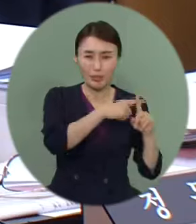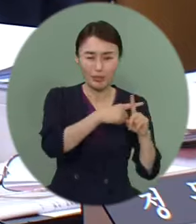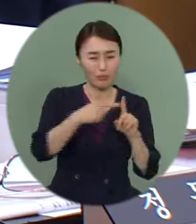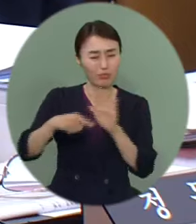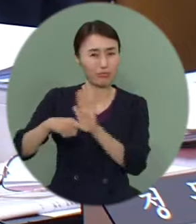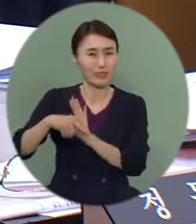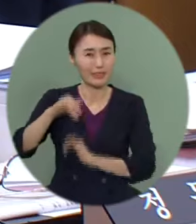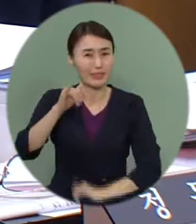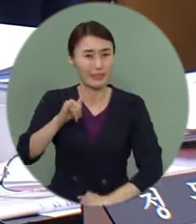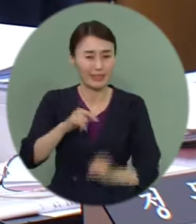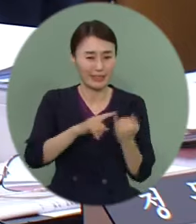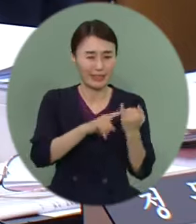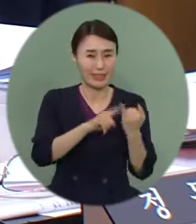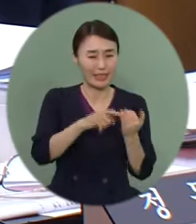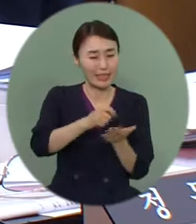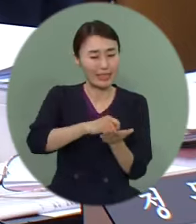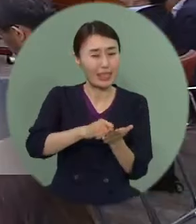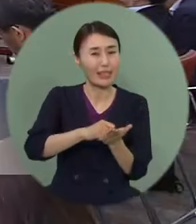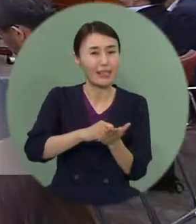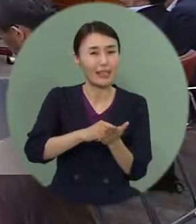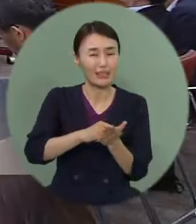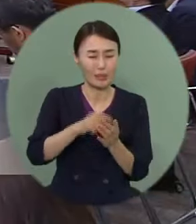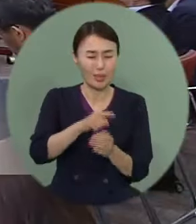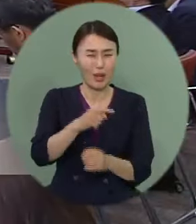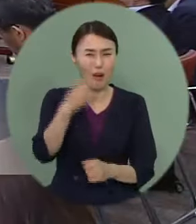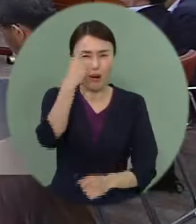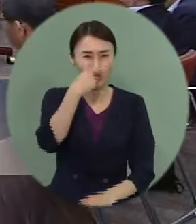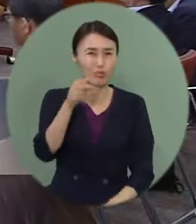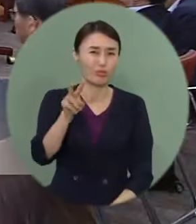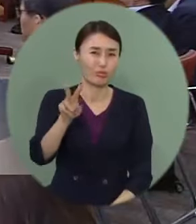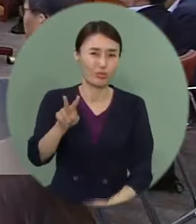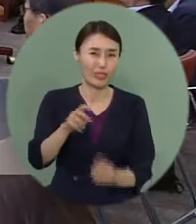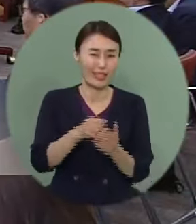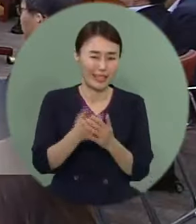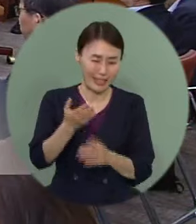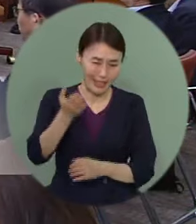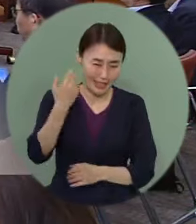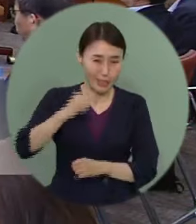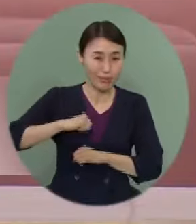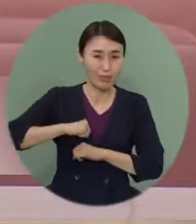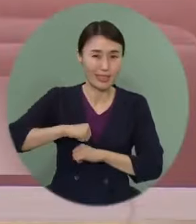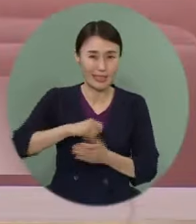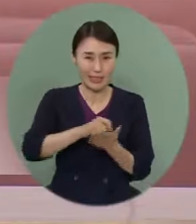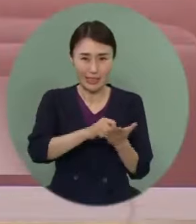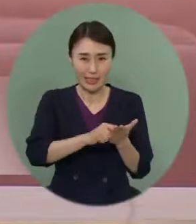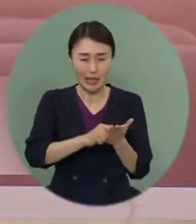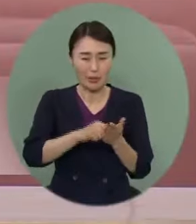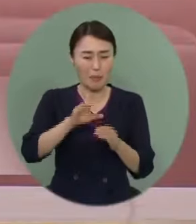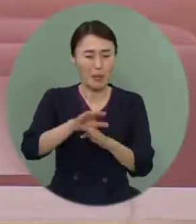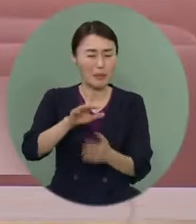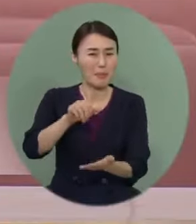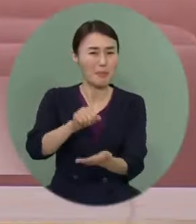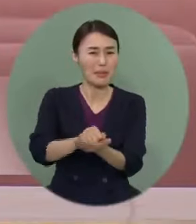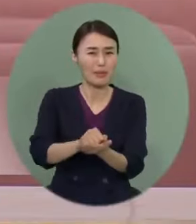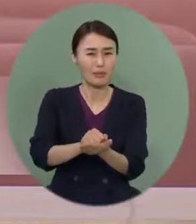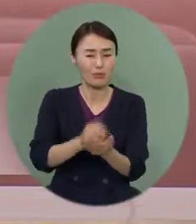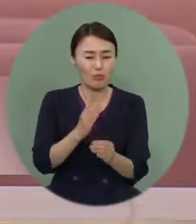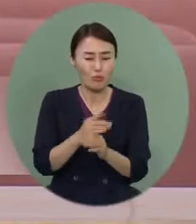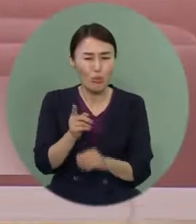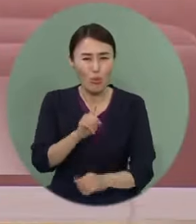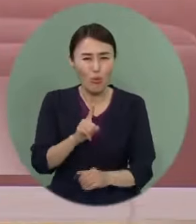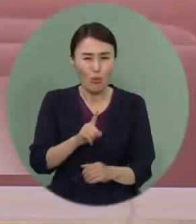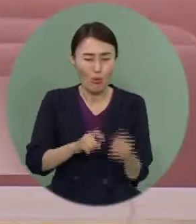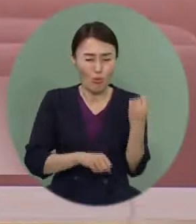바그다드에서 MBC 이진숙 기자 역시 활약할 두 가지 얼굴이 있다며 그리고 두 바그다드의 종군 기자와 번째는 방송 장악의 선봉대 중 우리나라가 무엇이